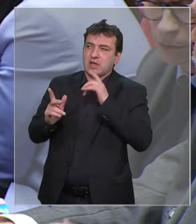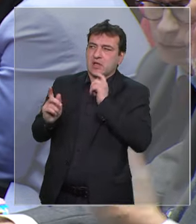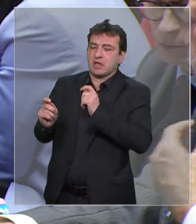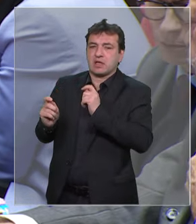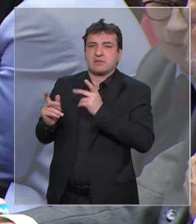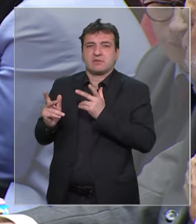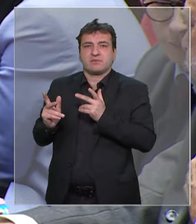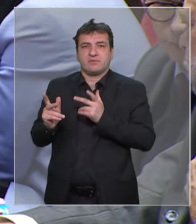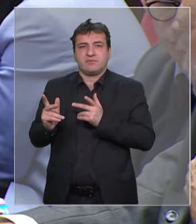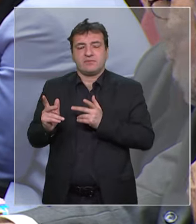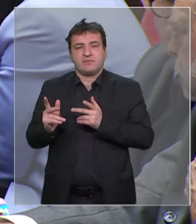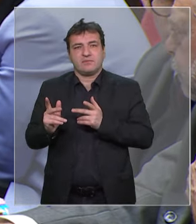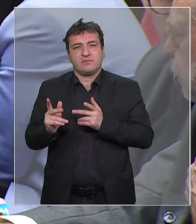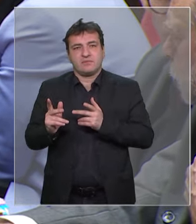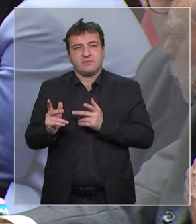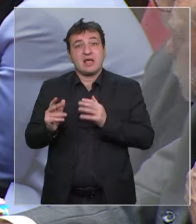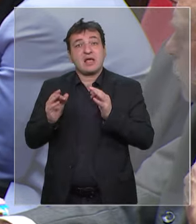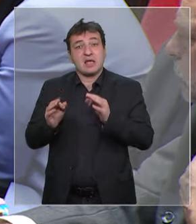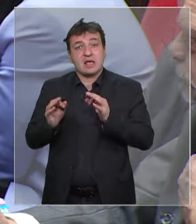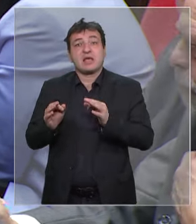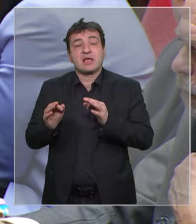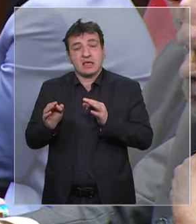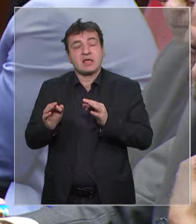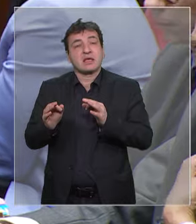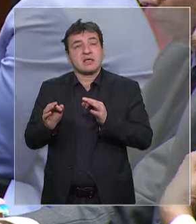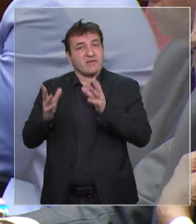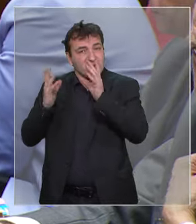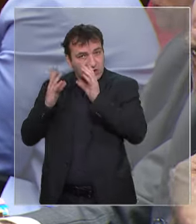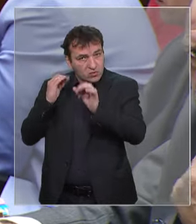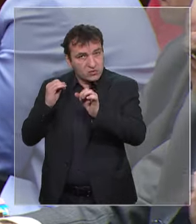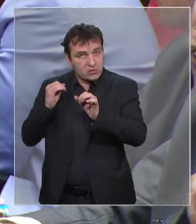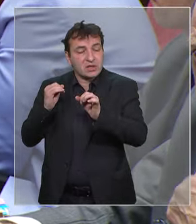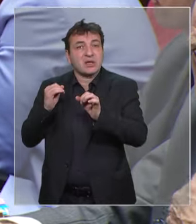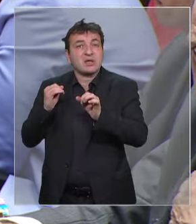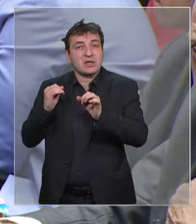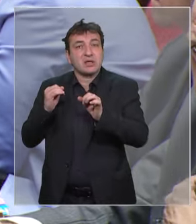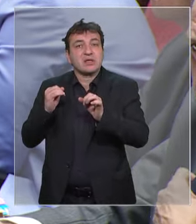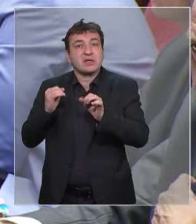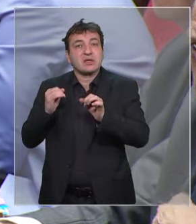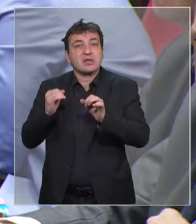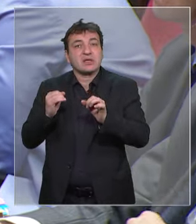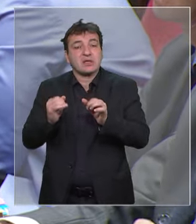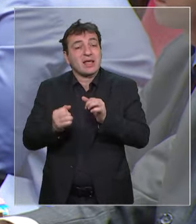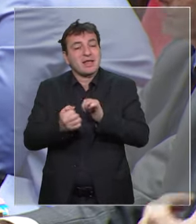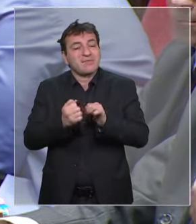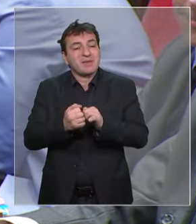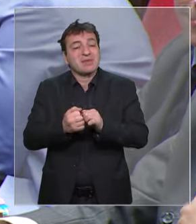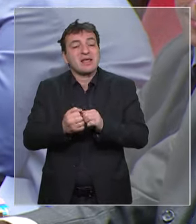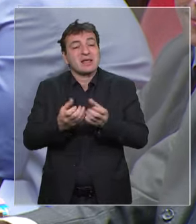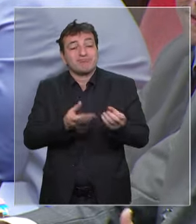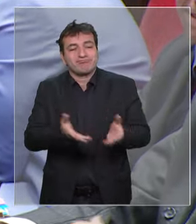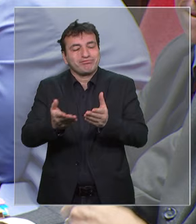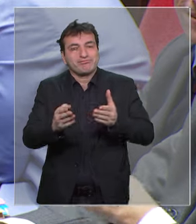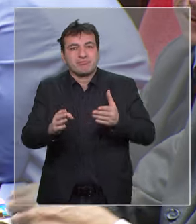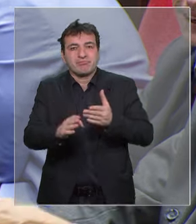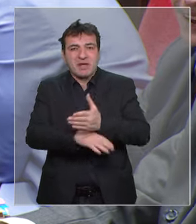être spécialement vigilants dans le domaine consulaire et dans la délivrance de laissez-passer pour les étrangers en situation irrégulière et sous le